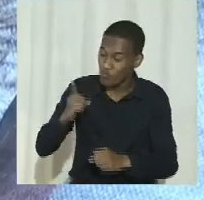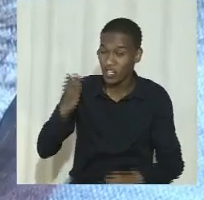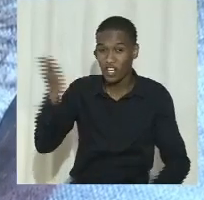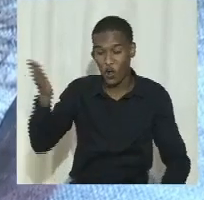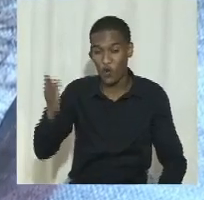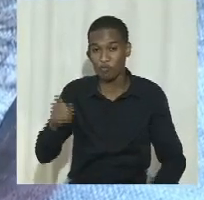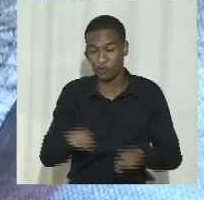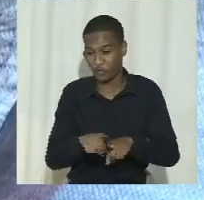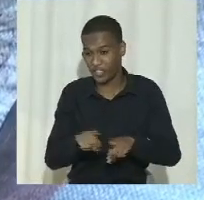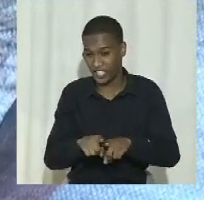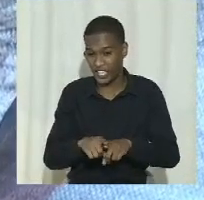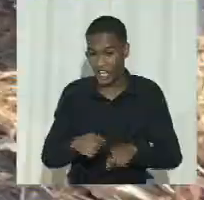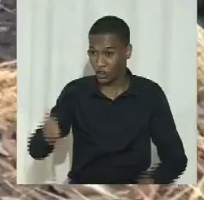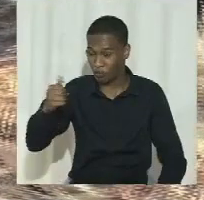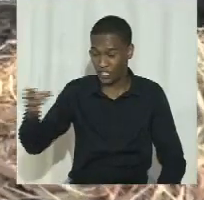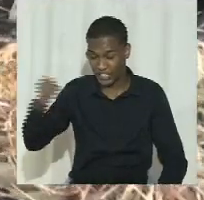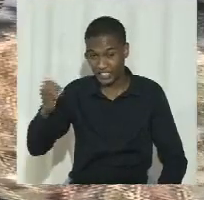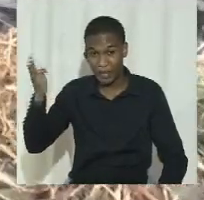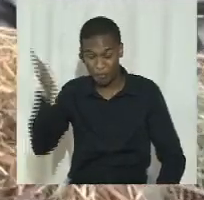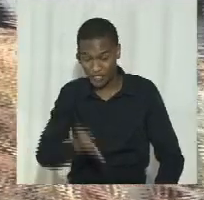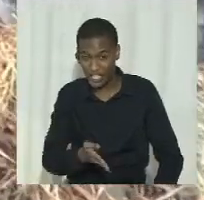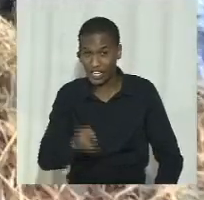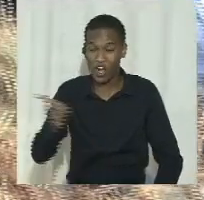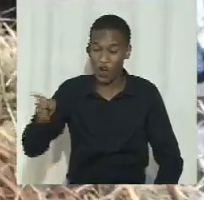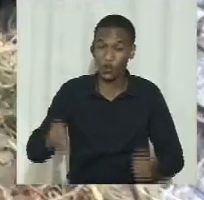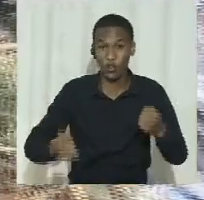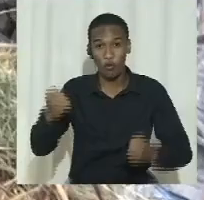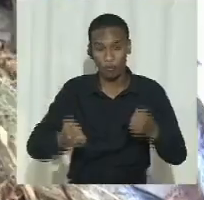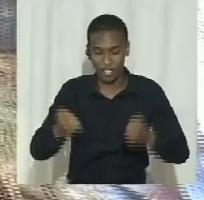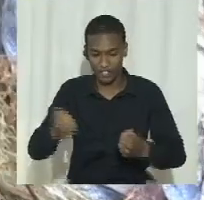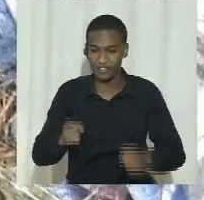raha toa ka mahafeno ny fepetra tondrony ny didim-panjakana